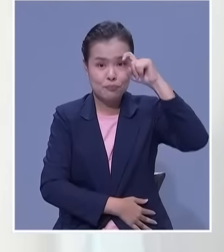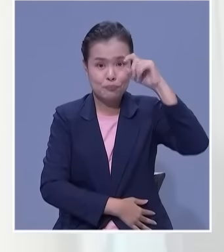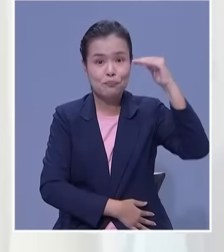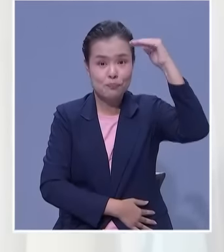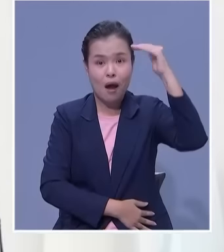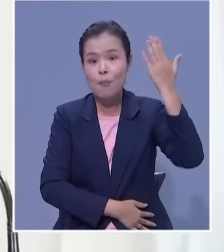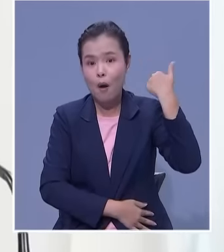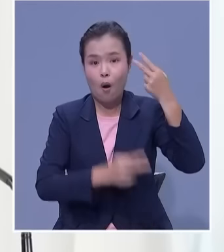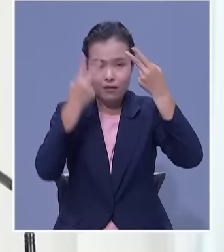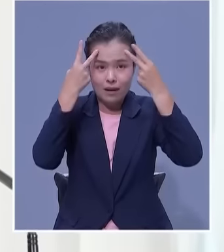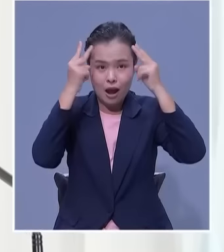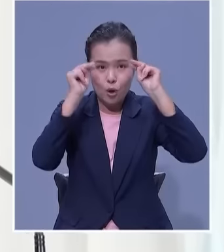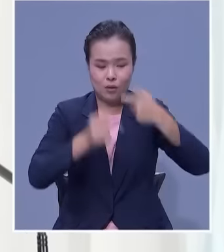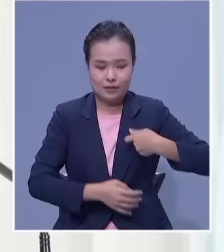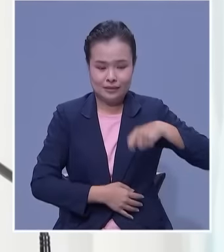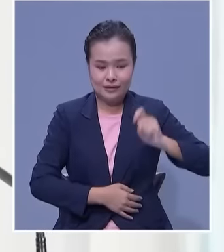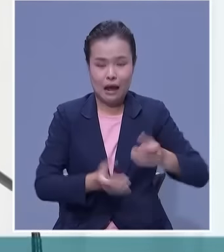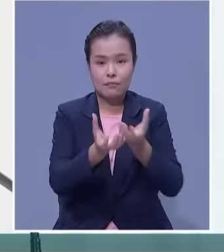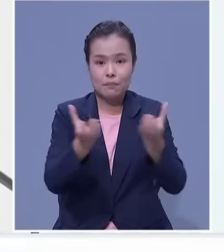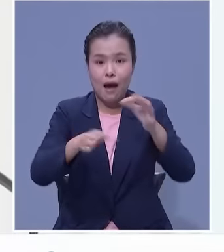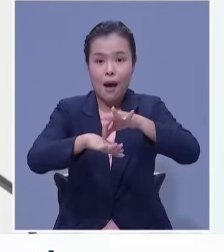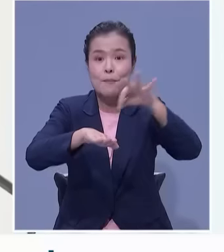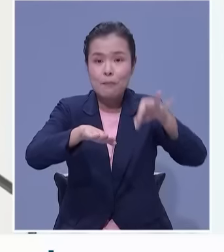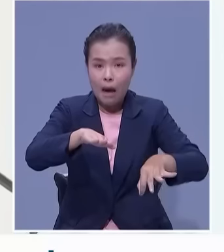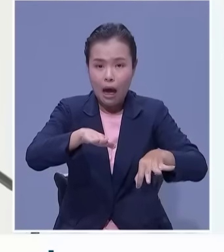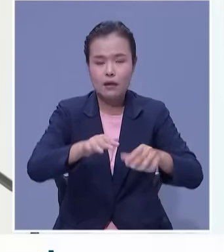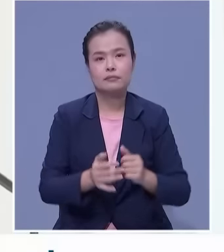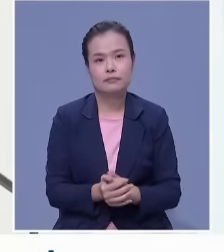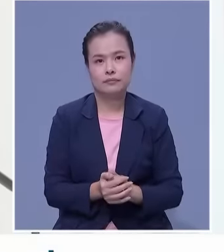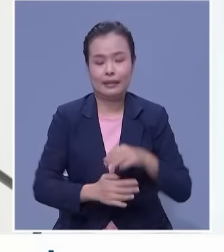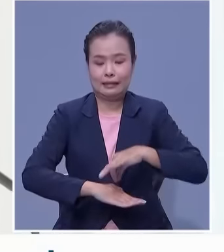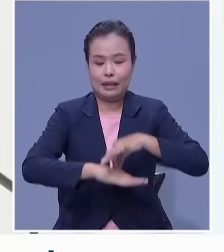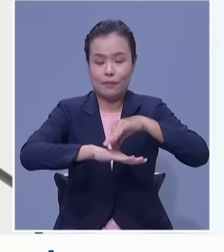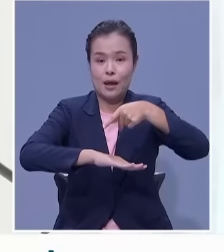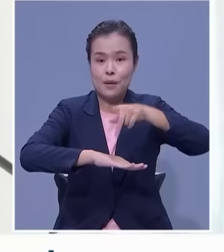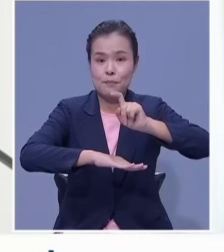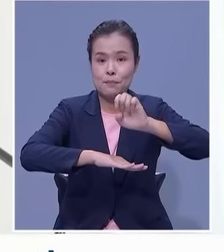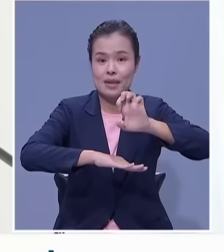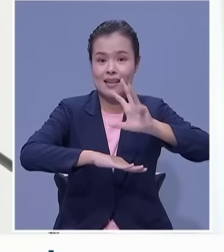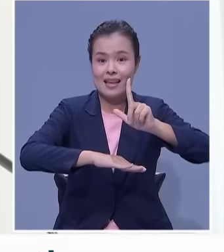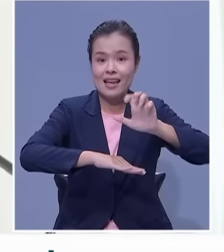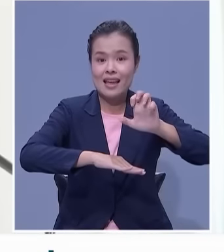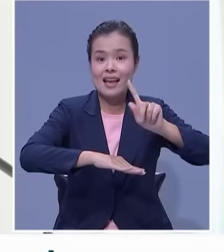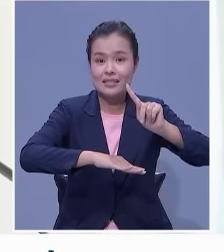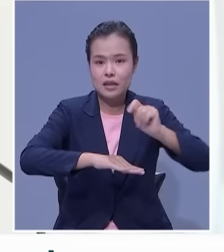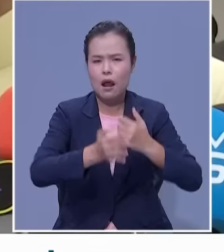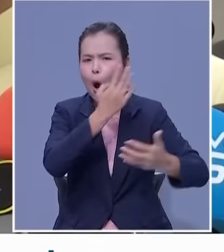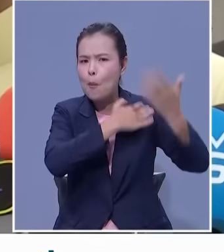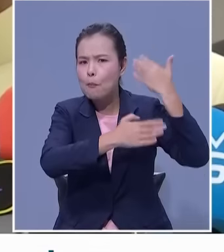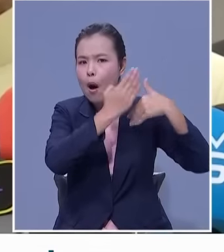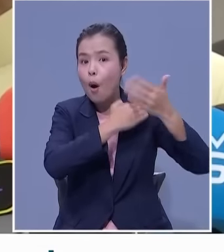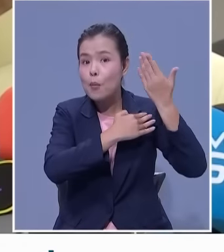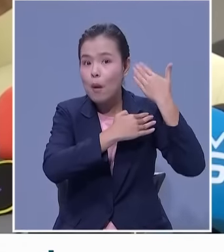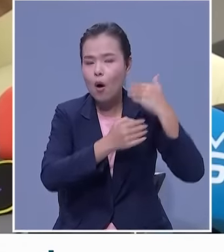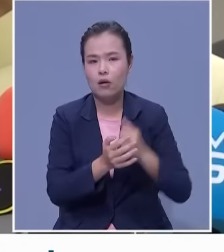หาอดีตนายกโดนศาลวินิจฉัยตกเก้าอี้ไปเพราะตั้งทางคุณพิชิตขึ้นมานะครับเนื่องจากประวัติคุณพิชิต